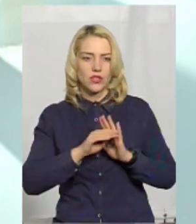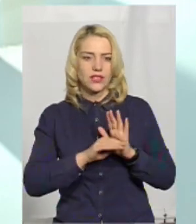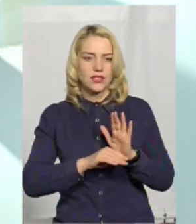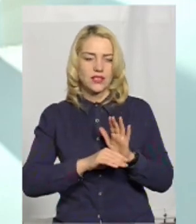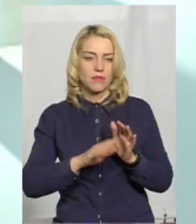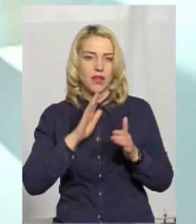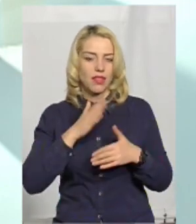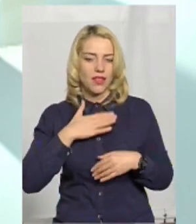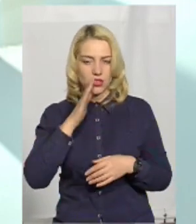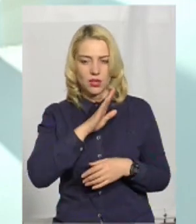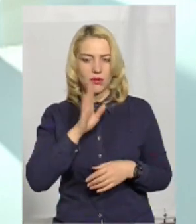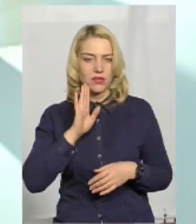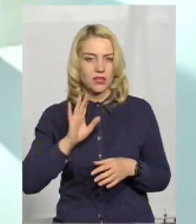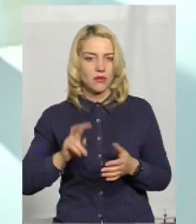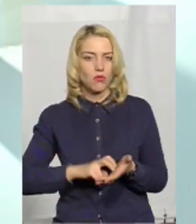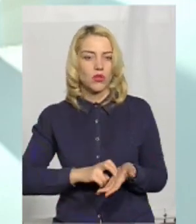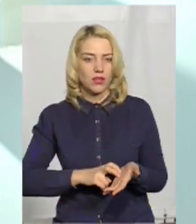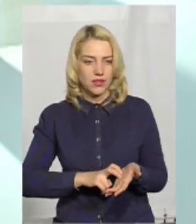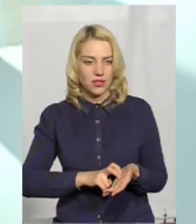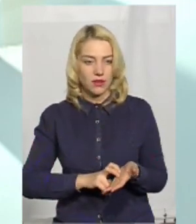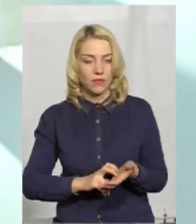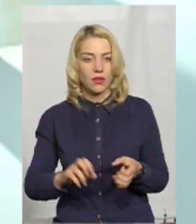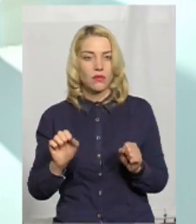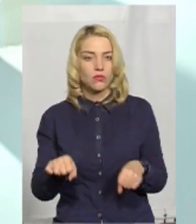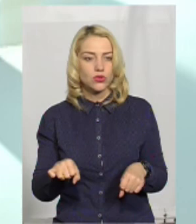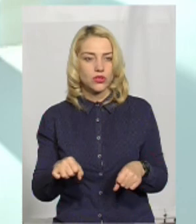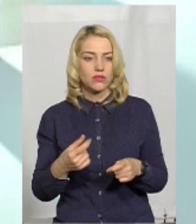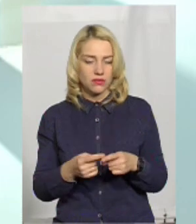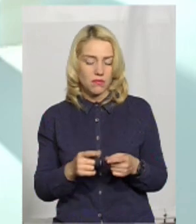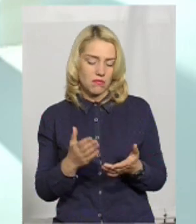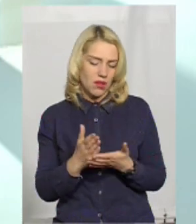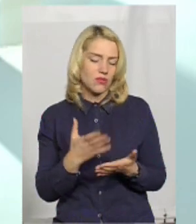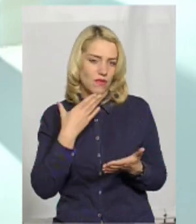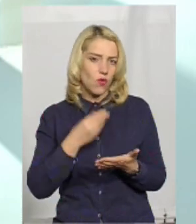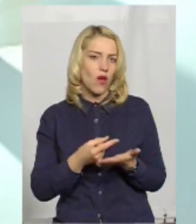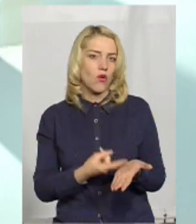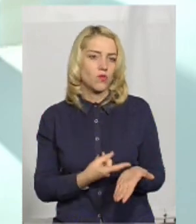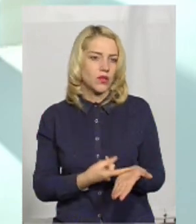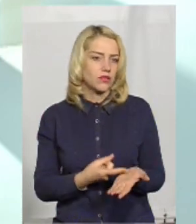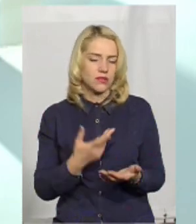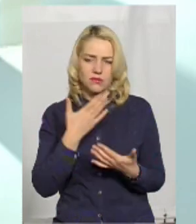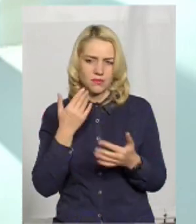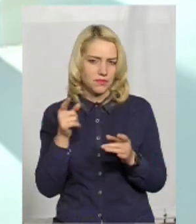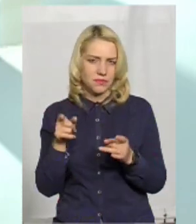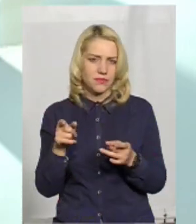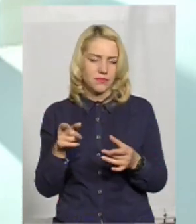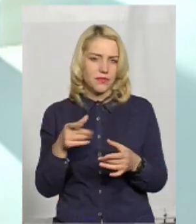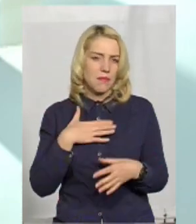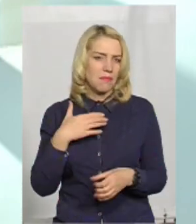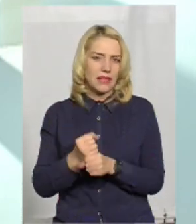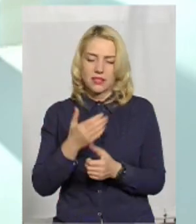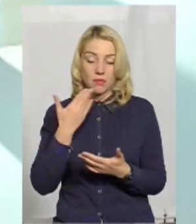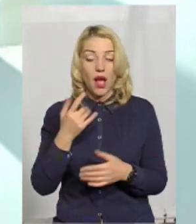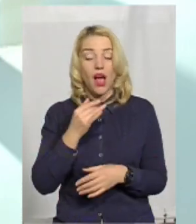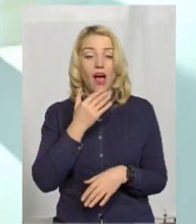Ну, наші батьки бояться. Можливо, вони, можливо, на це також мають свої аргументи, і до них ніхто не має ніяких претензій. Іноземці беруть